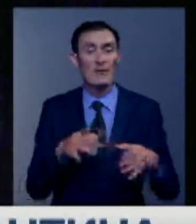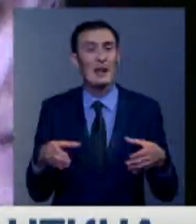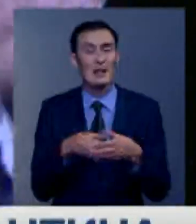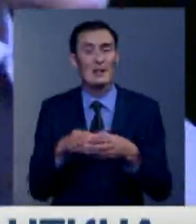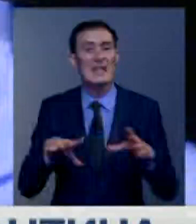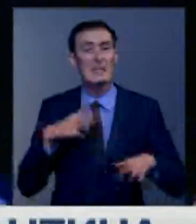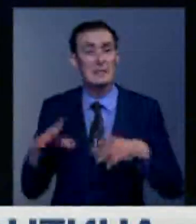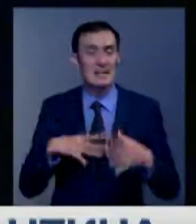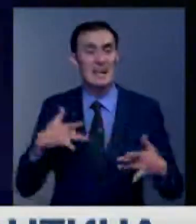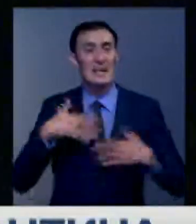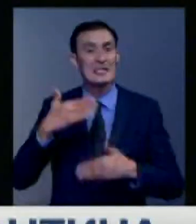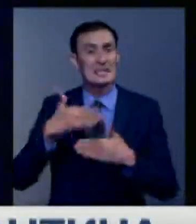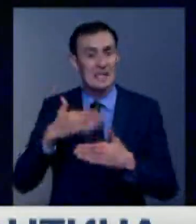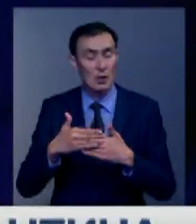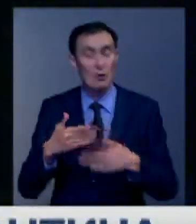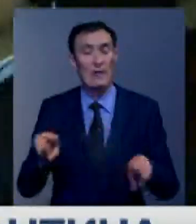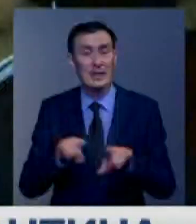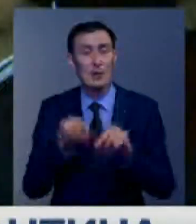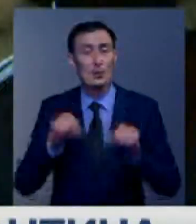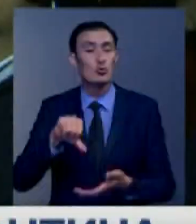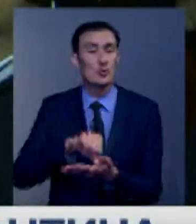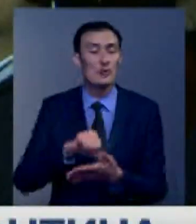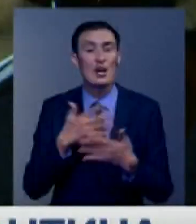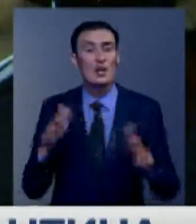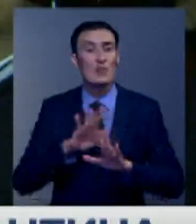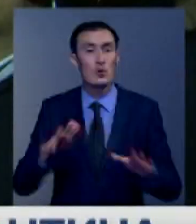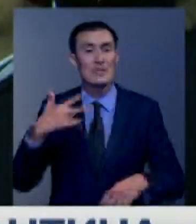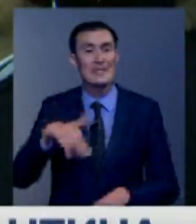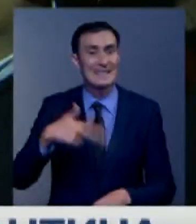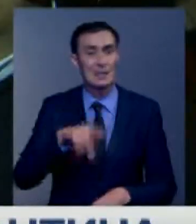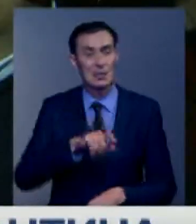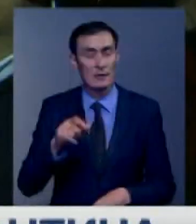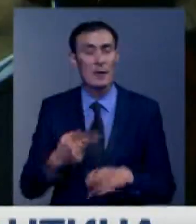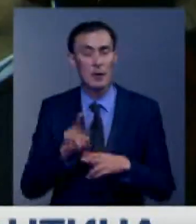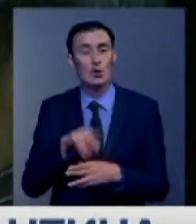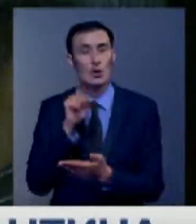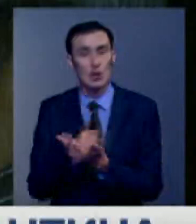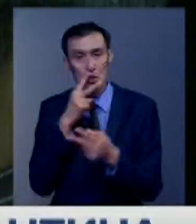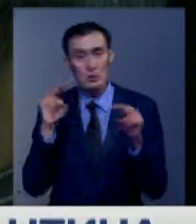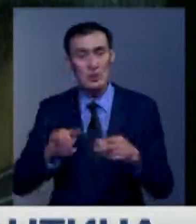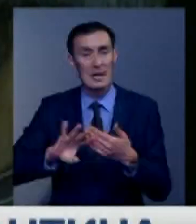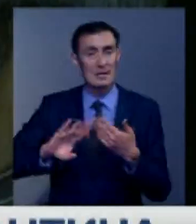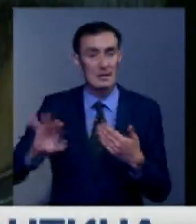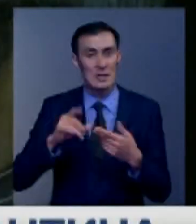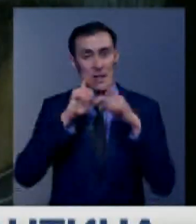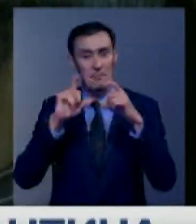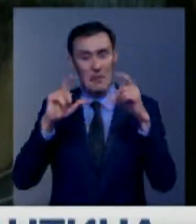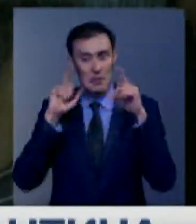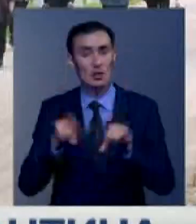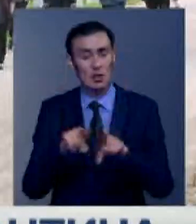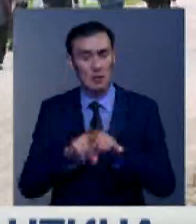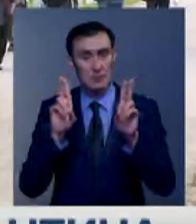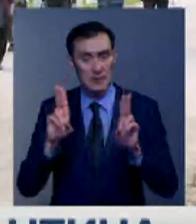коллективные репетиции на сцене. Но в таких могут участвовать не больше 30 человек, которые должны соблюдать дистанцию и масочный режим.